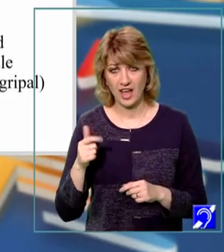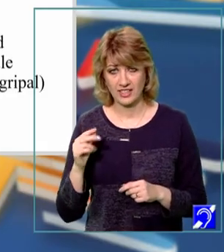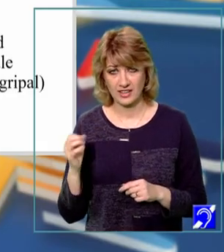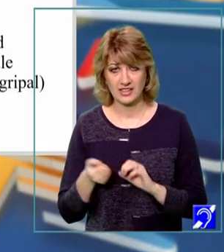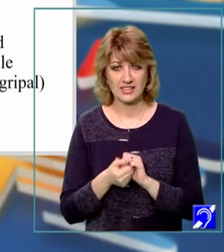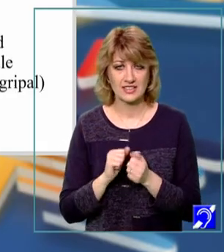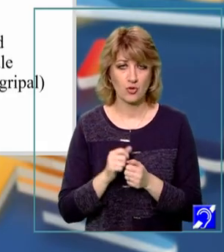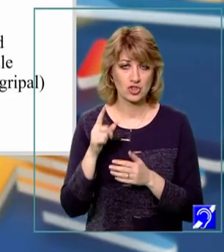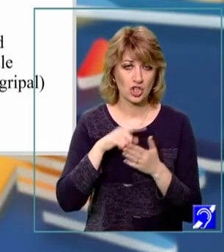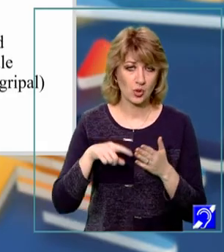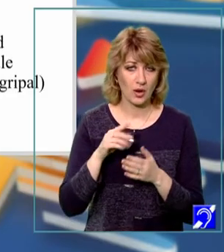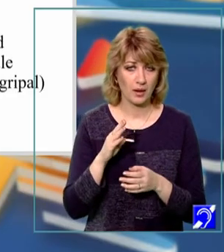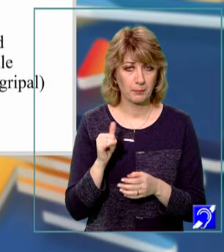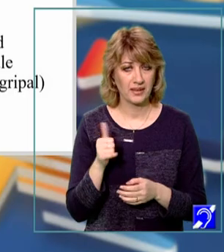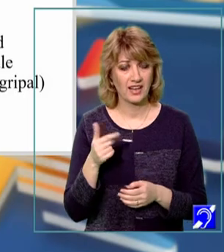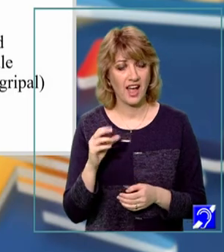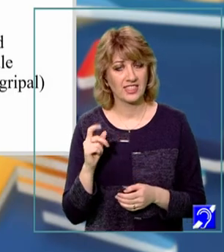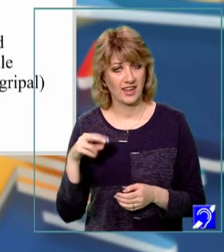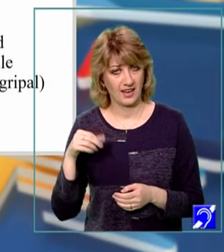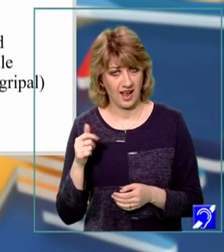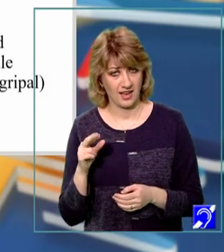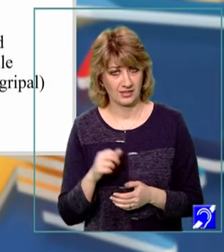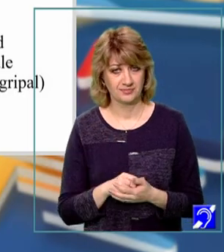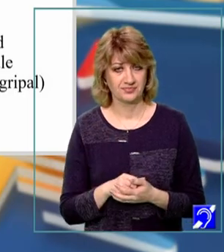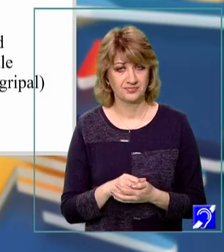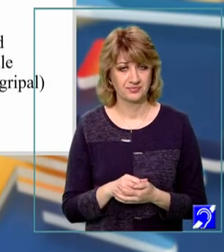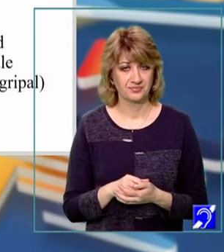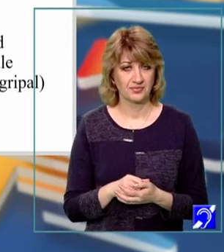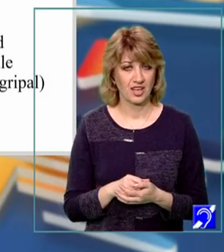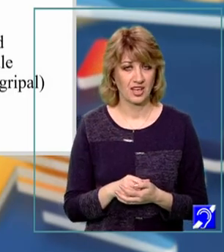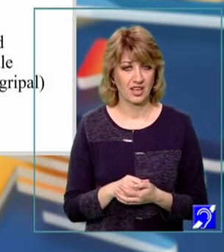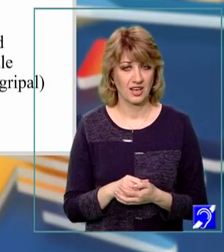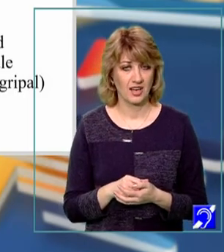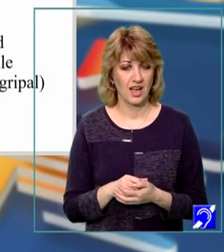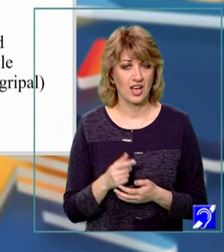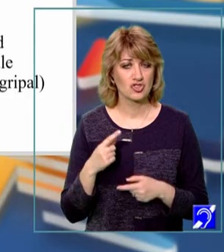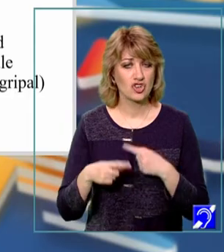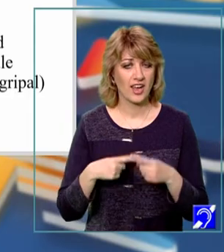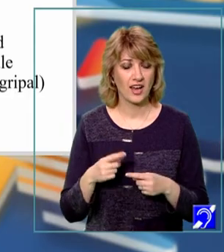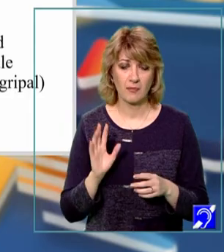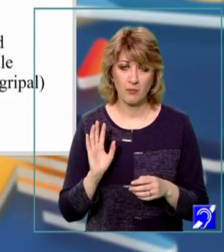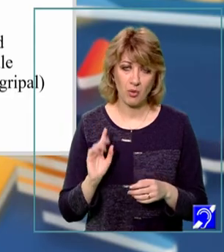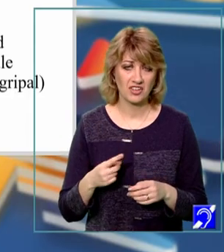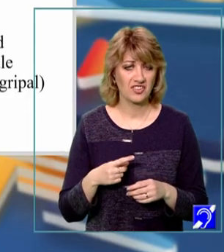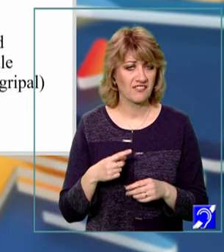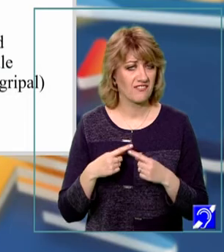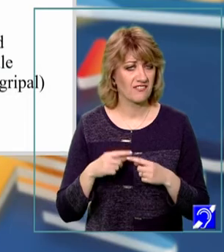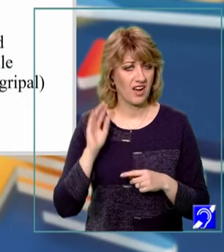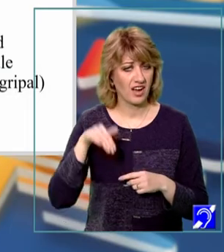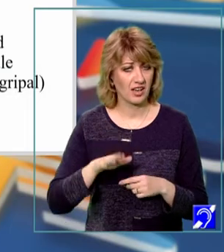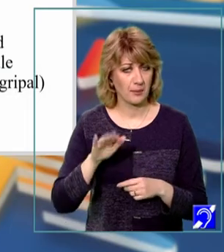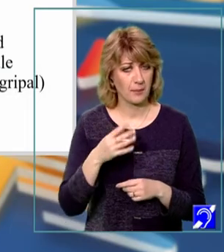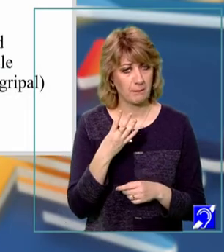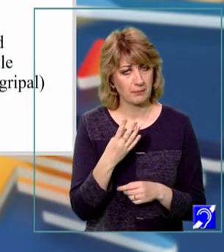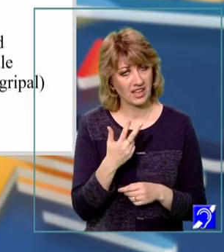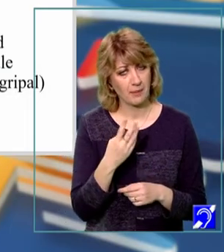circular bicatenar. Ca număr de gene, acesta este foarte variabil, 3-4 gene până